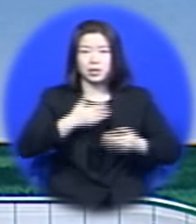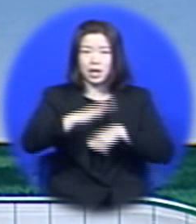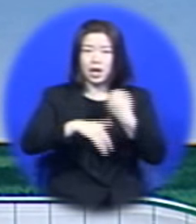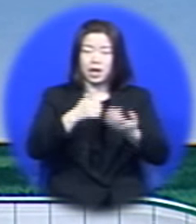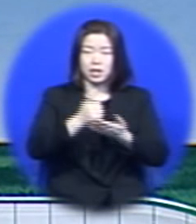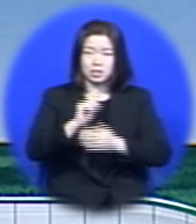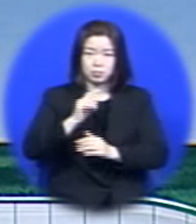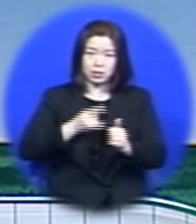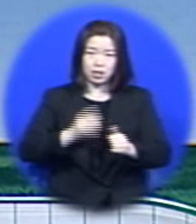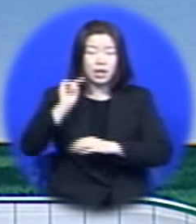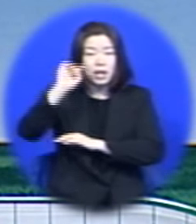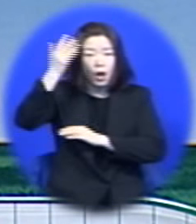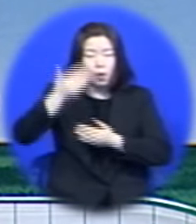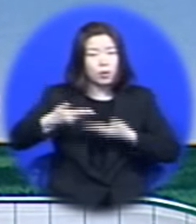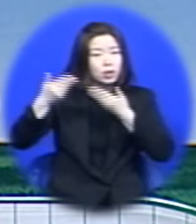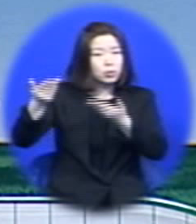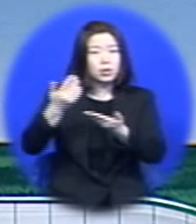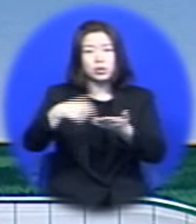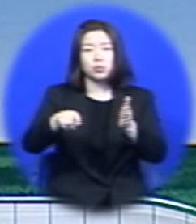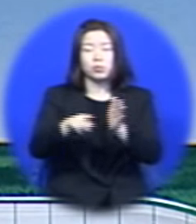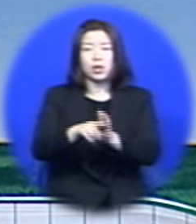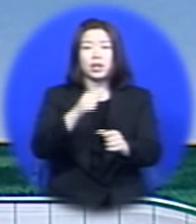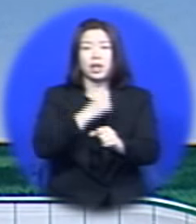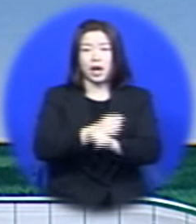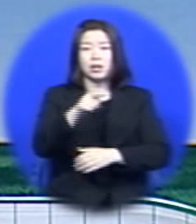영광을 돌리게 하시려고 한 것입니다.